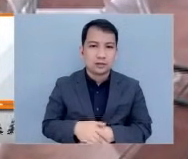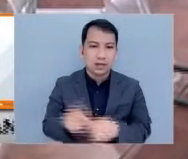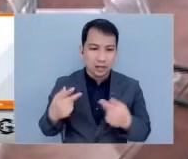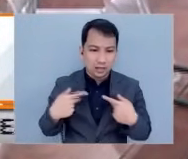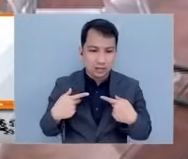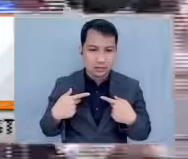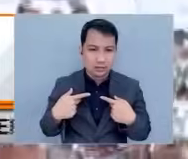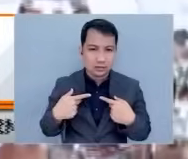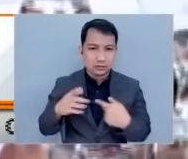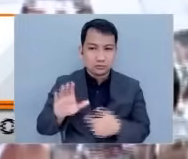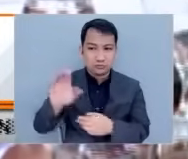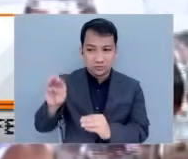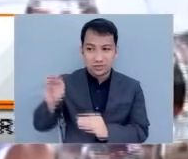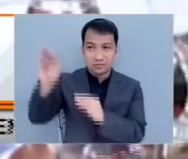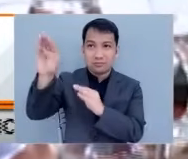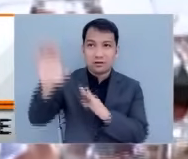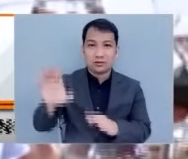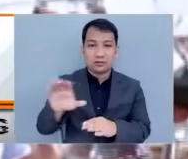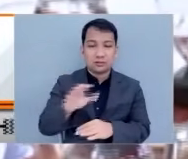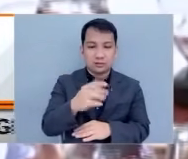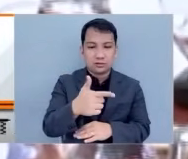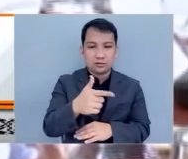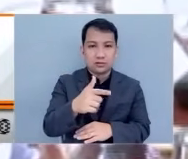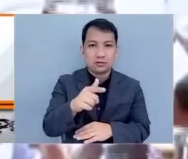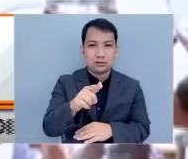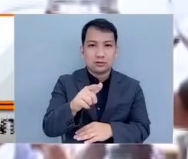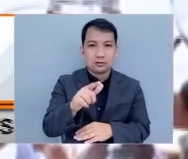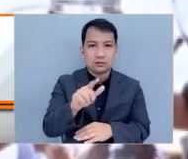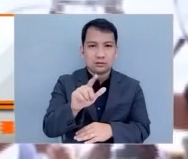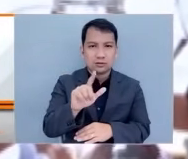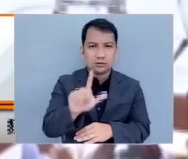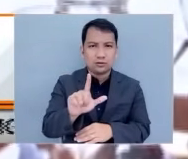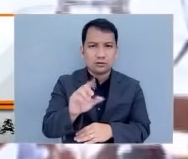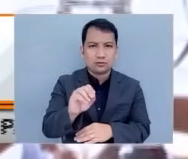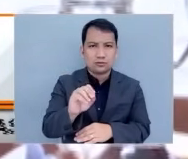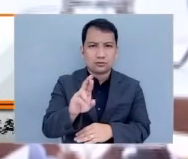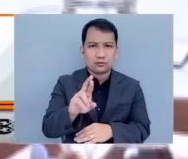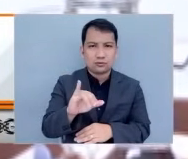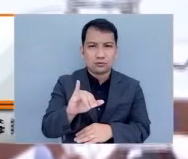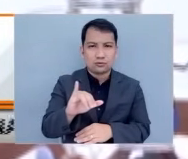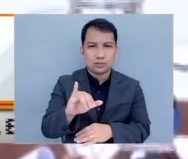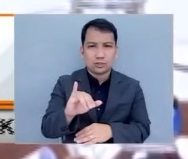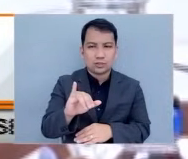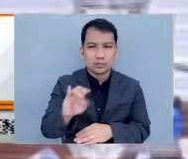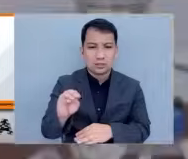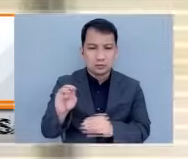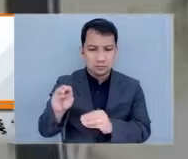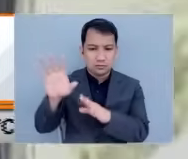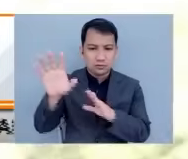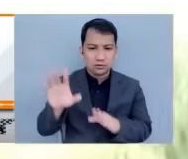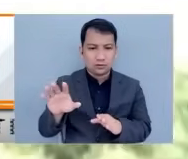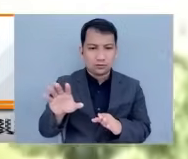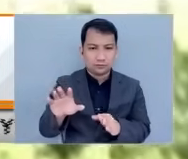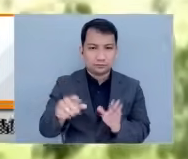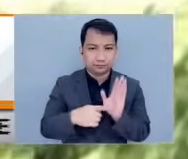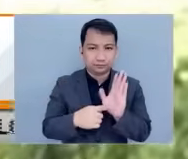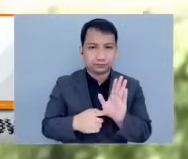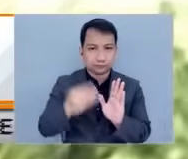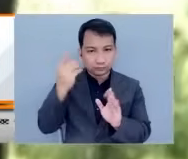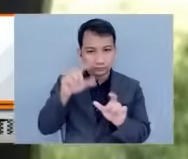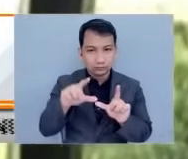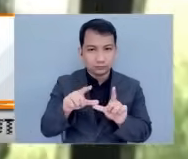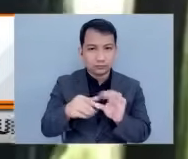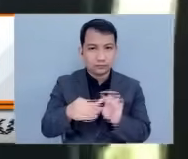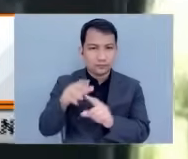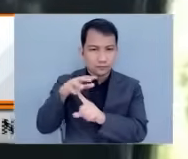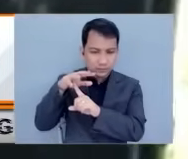Mountain, dala na po nila yung mga bag. Na siya pong bag na nilalagyan po ng mga baril. Chopper ang